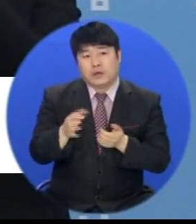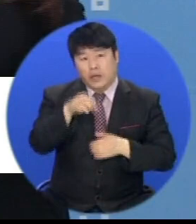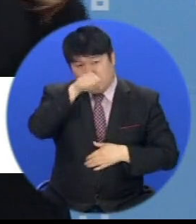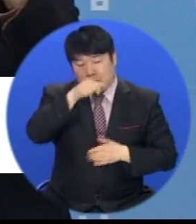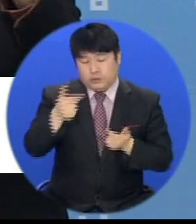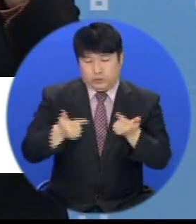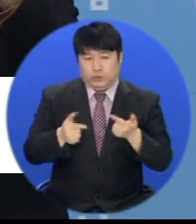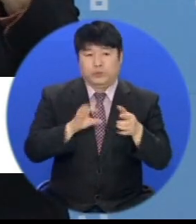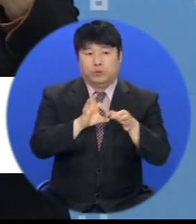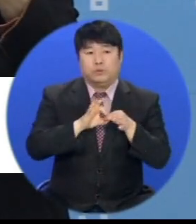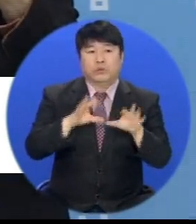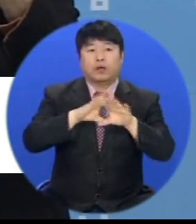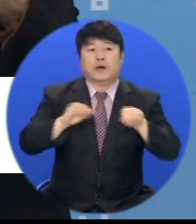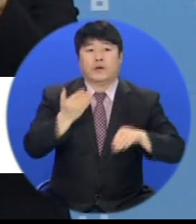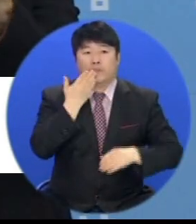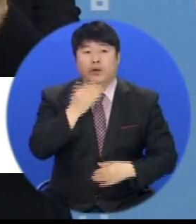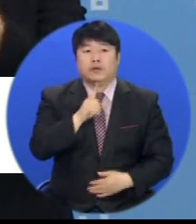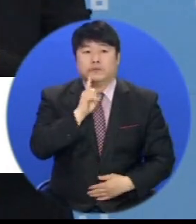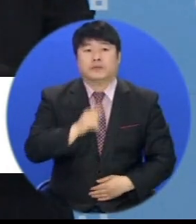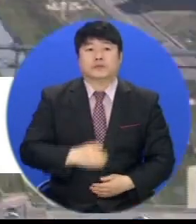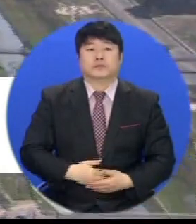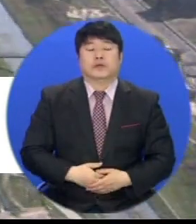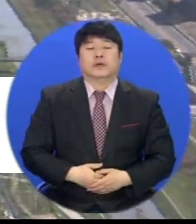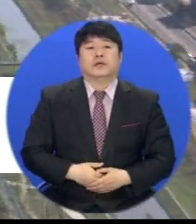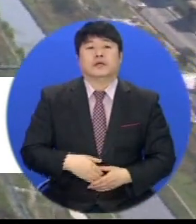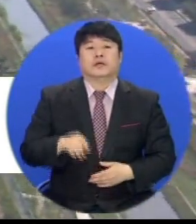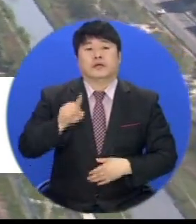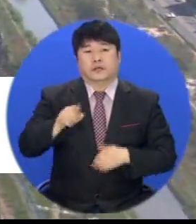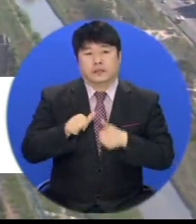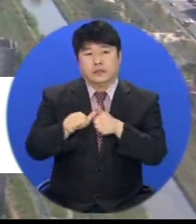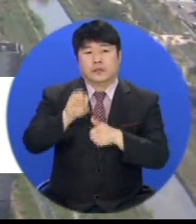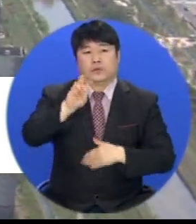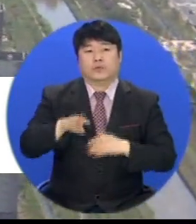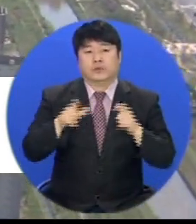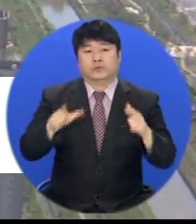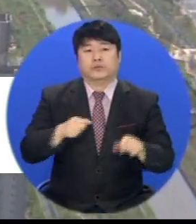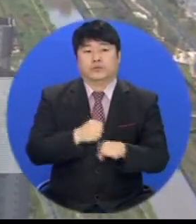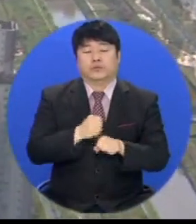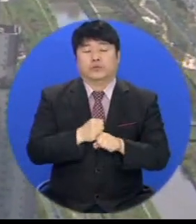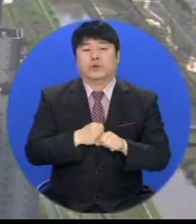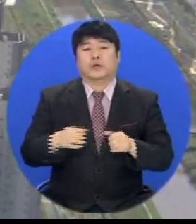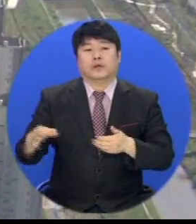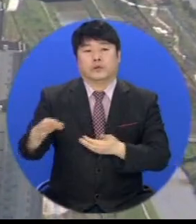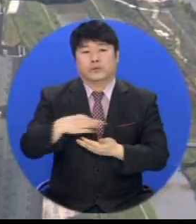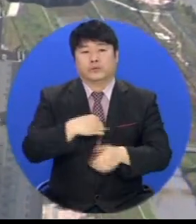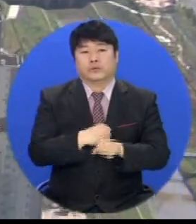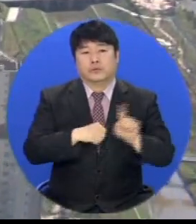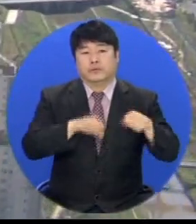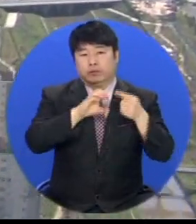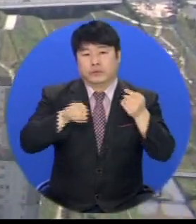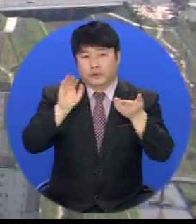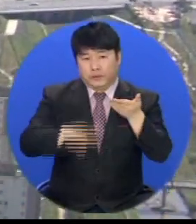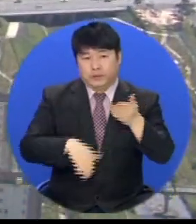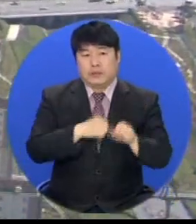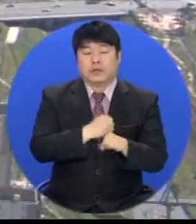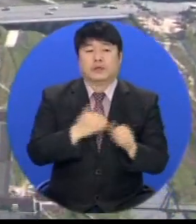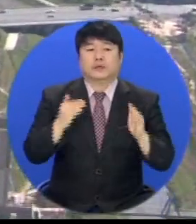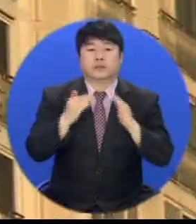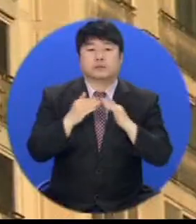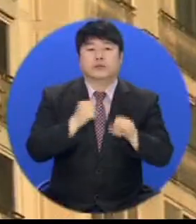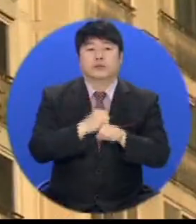통해 해결할 수 있다고 덧붙였습니다. 이에 따라 광주 지역의 중위소득 100% 미만의